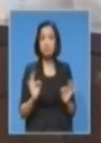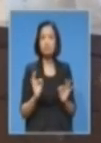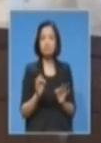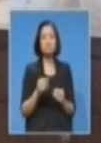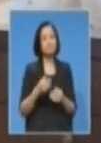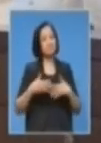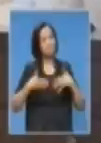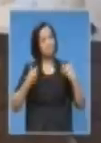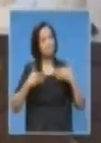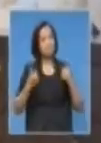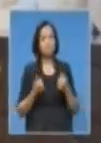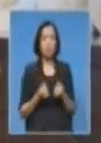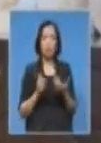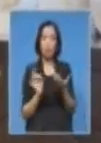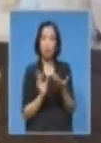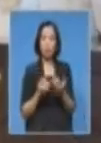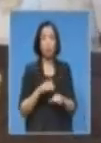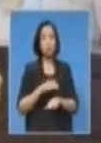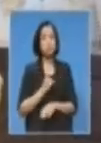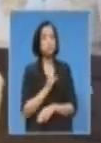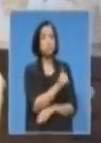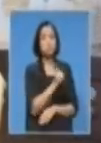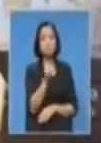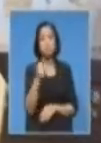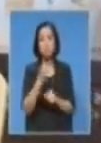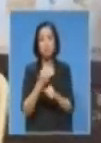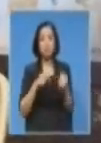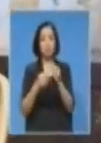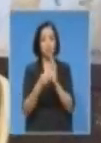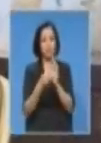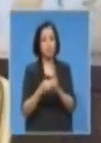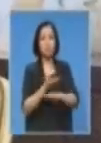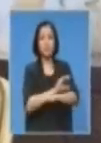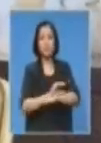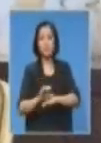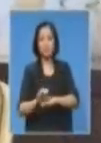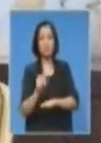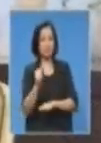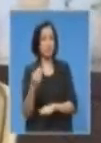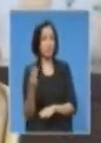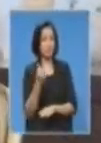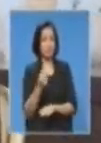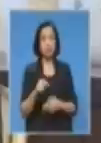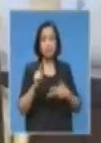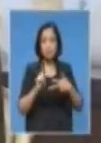ความสะดวกสบายแล้วก็เพิ่มประสิทธิภาพในการเดินทางของประชาชนที่ทำงานในกรุงเทพมหานครนะครับส่วนที่2ก็เป็นในเรื่อง